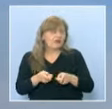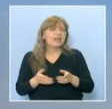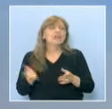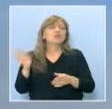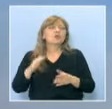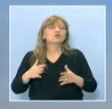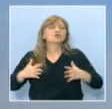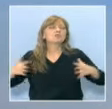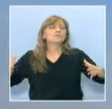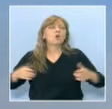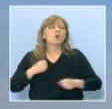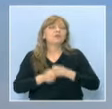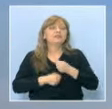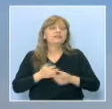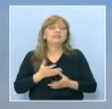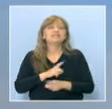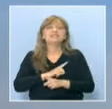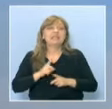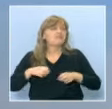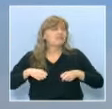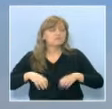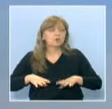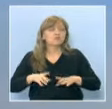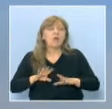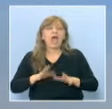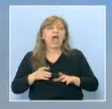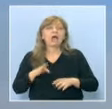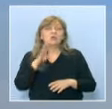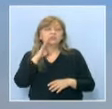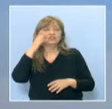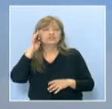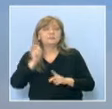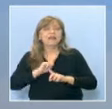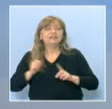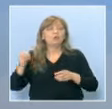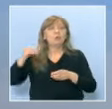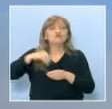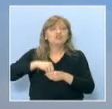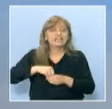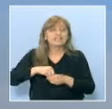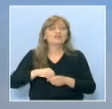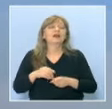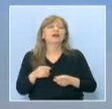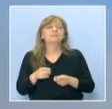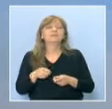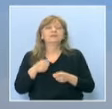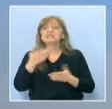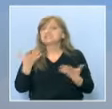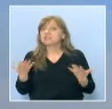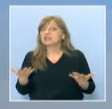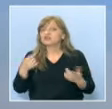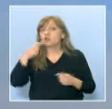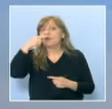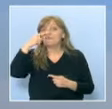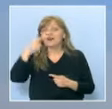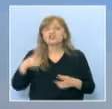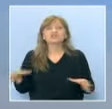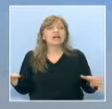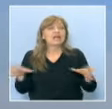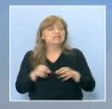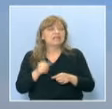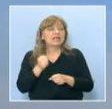да е възможно без участието на родителите, организирани от училищното настоятелство. Защо е важна съвместната им работа